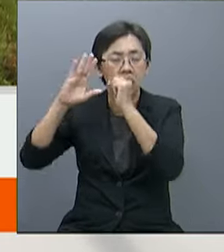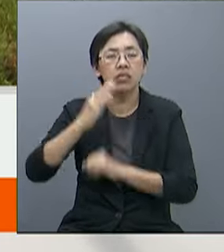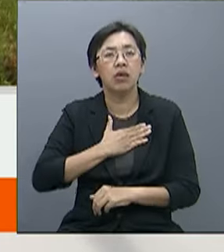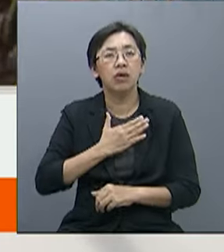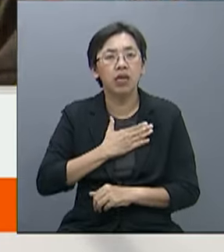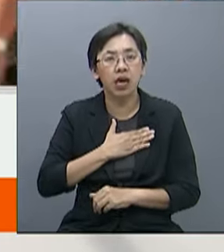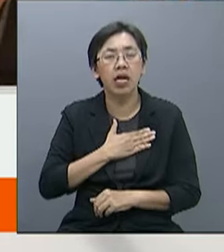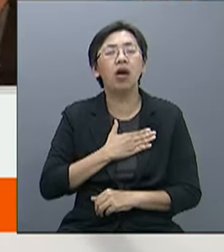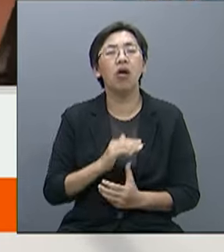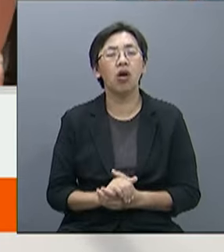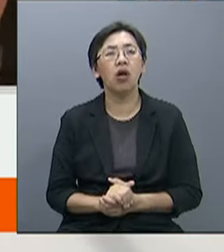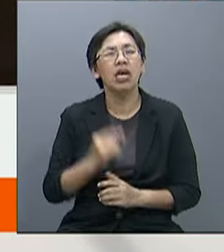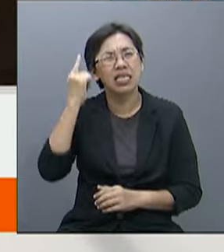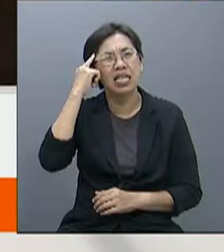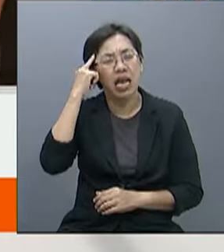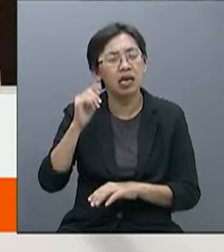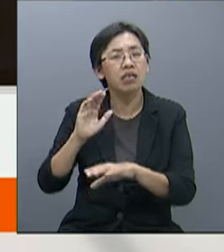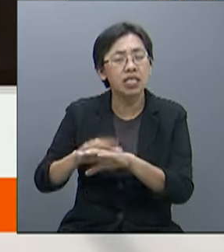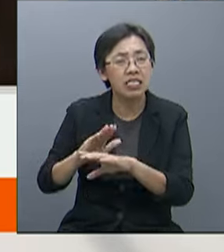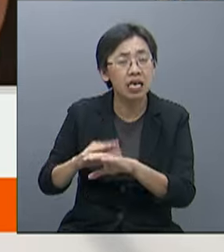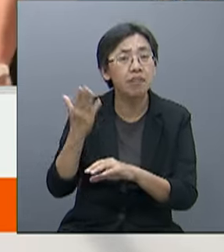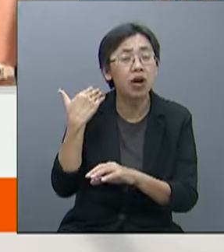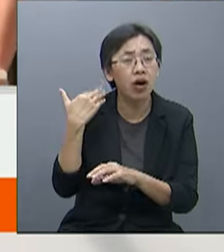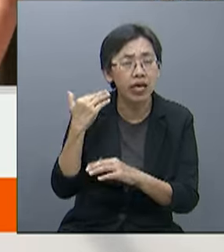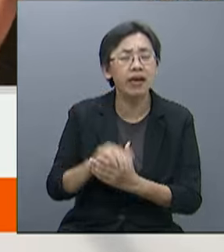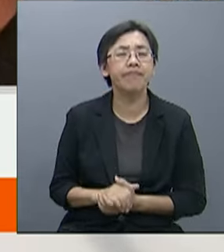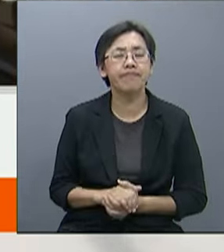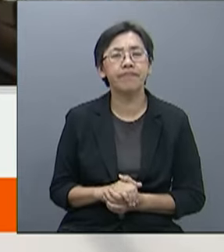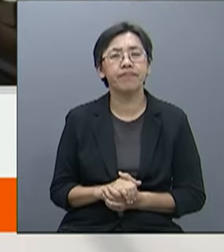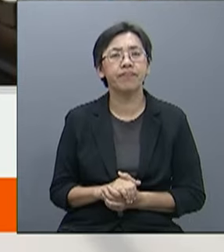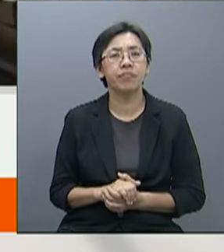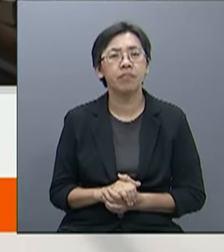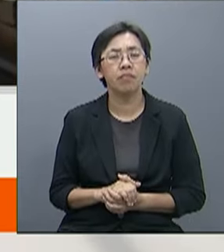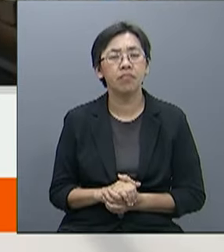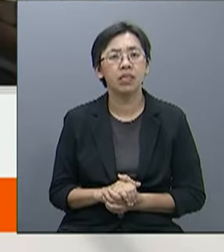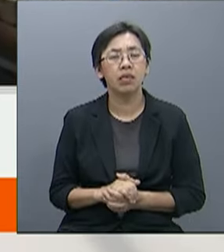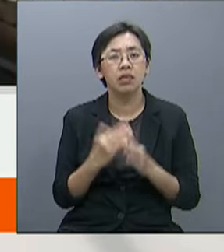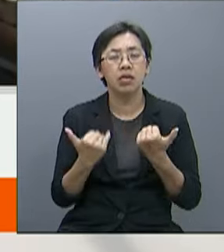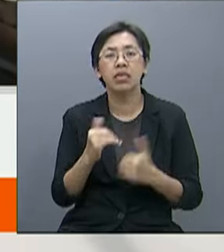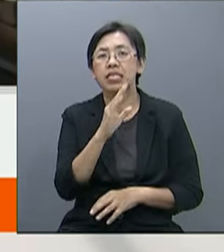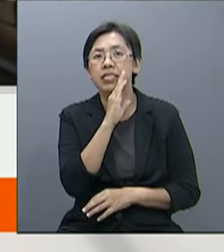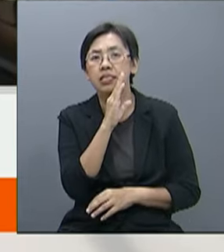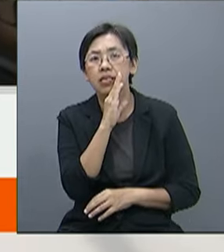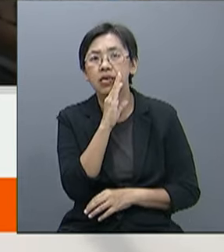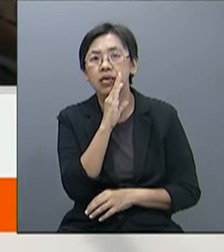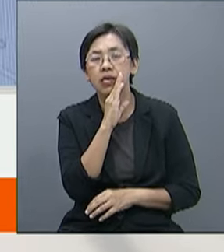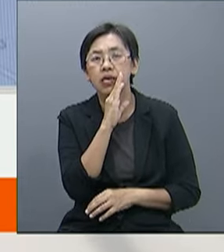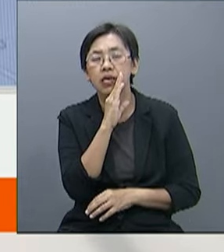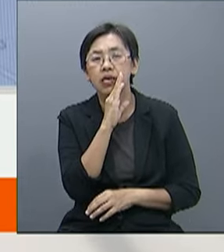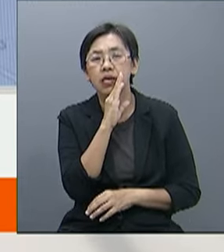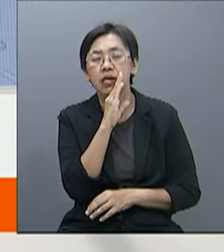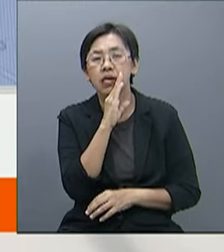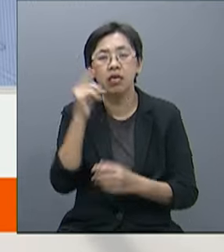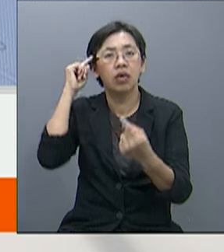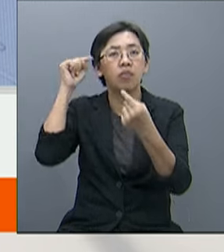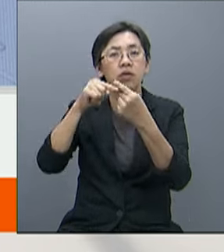ดมากขึ้นไปอีกนะครับจากเดิมที่เราก็เข้มงวดอยู่แล้วแต่ตอนนี้ก็เกิดว่าคุณใช้ความวัตถุประสงค์ของเรา